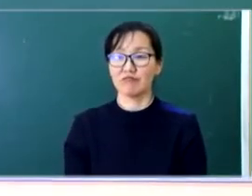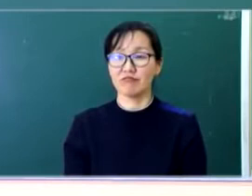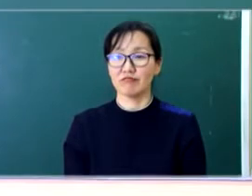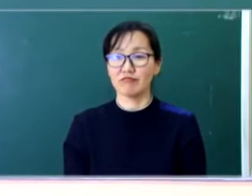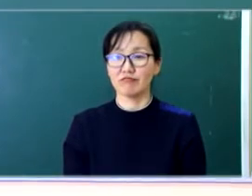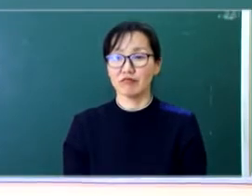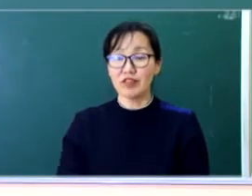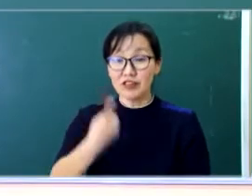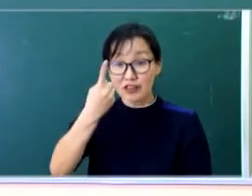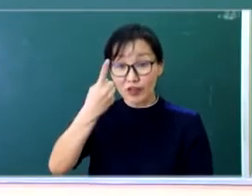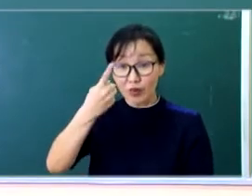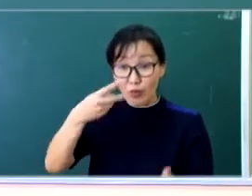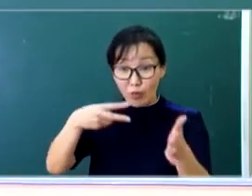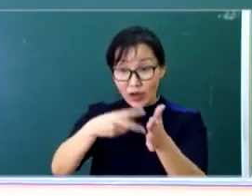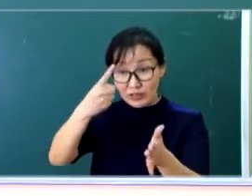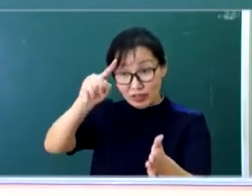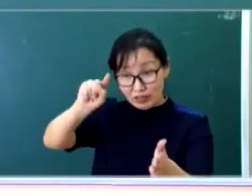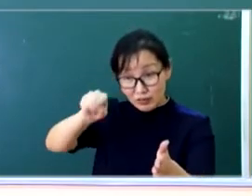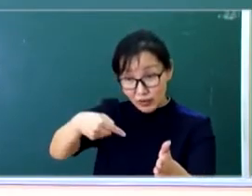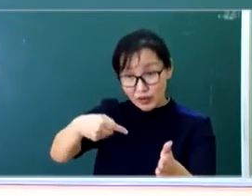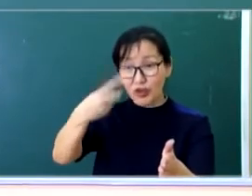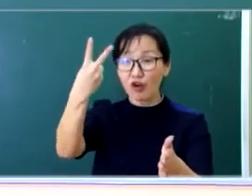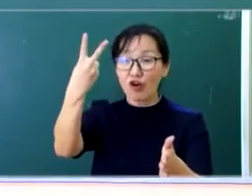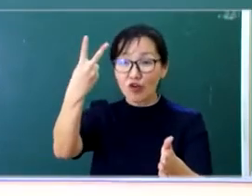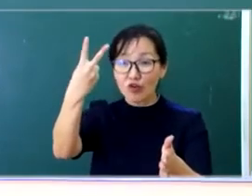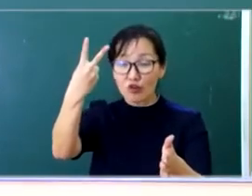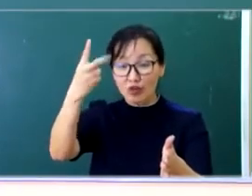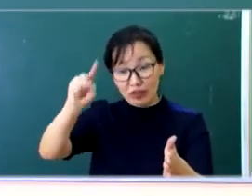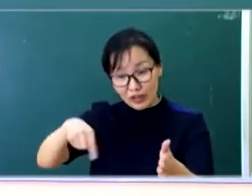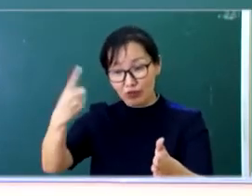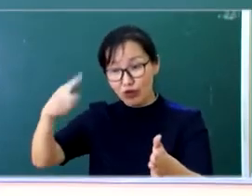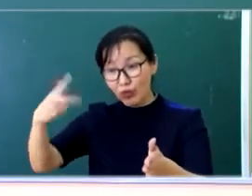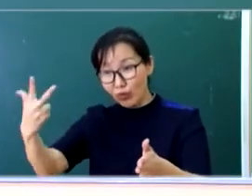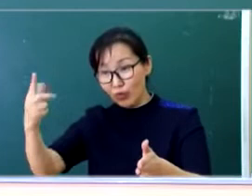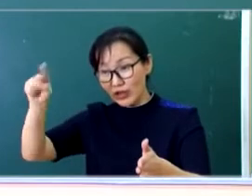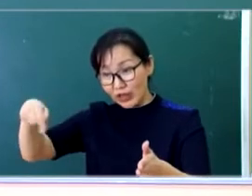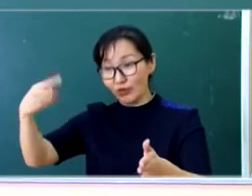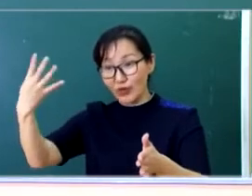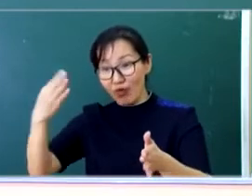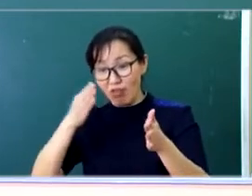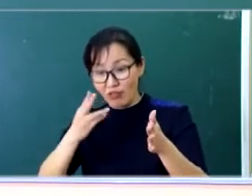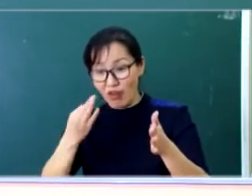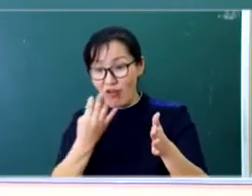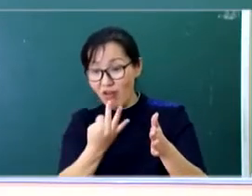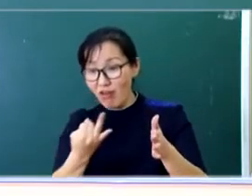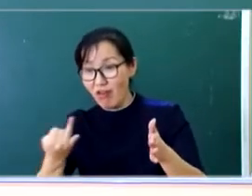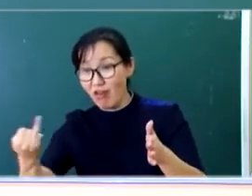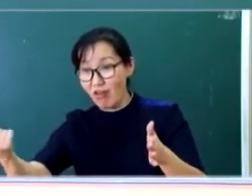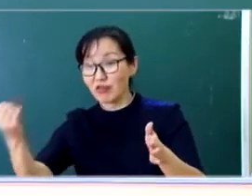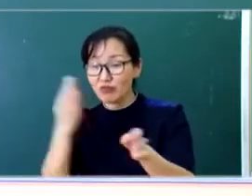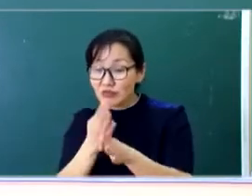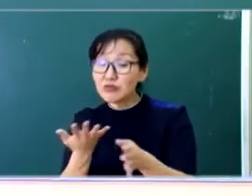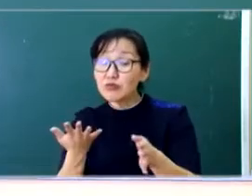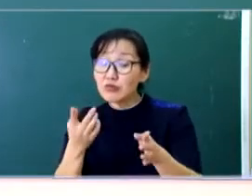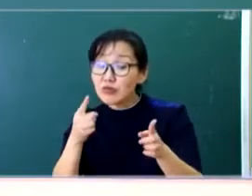28 гэхээр нэгэн 30 руугаа дөхч очно. Тэгэхээр 1/128 гэдэг тоо маань энд бичигдэх